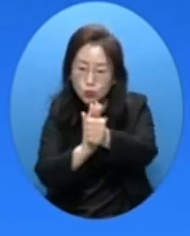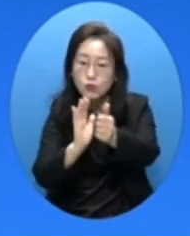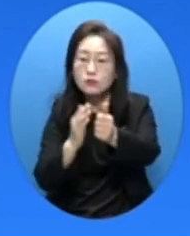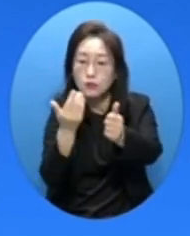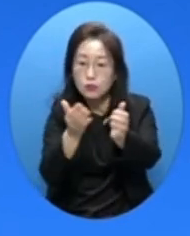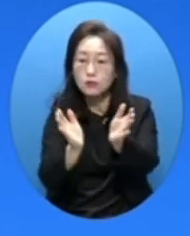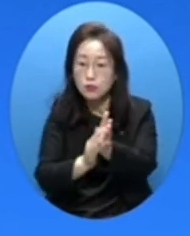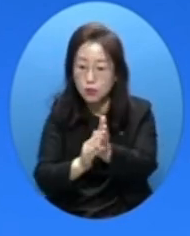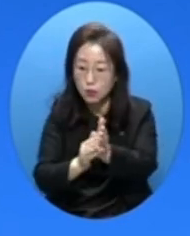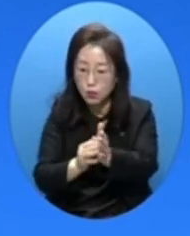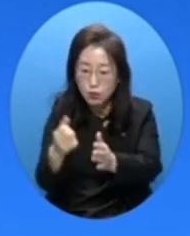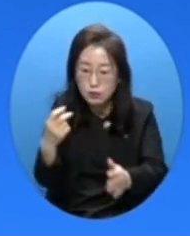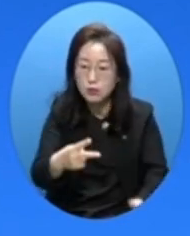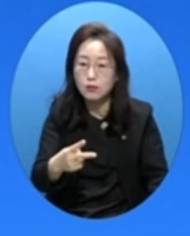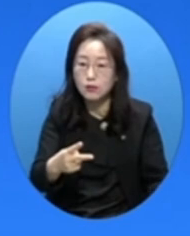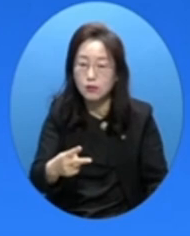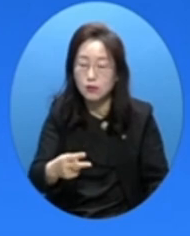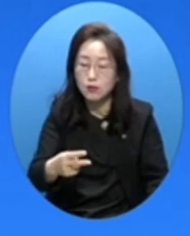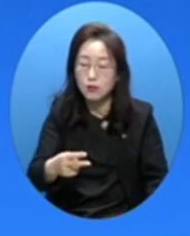자기가